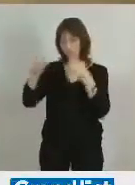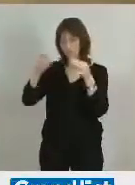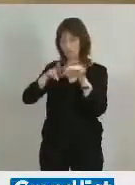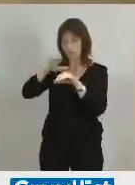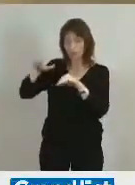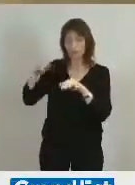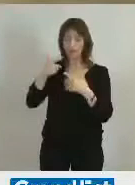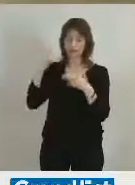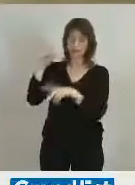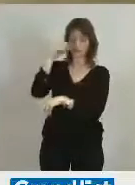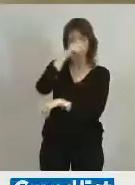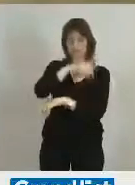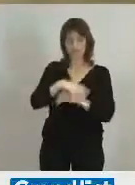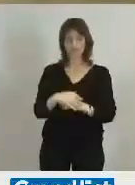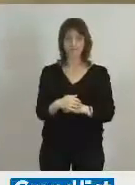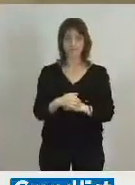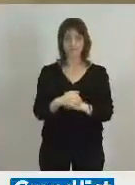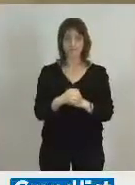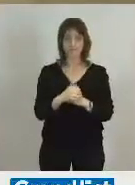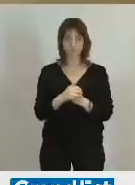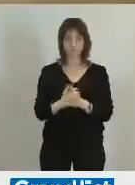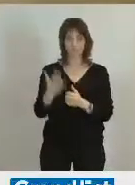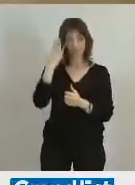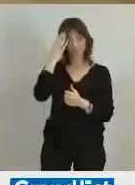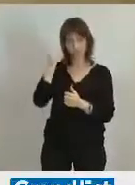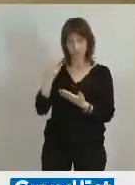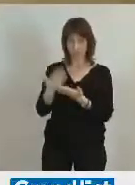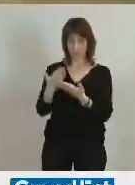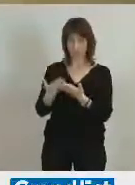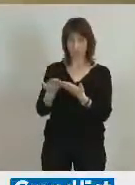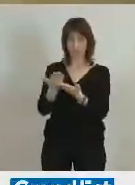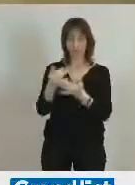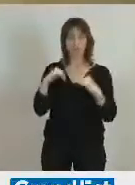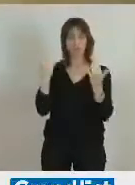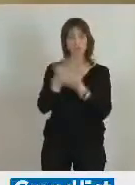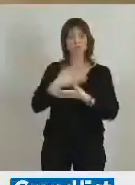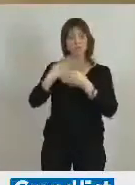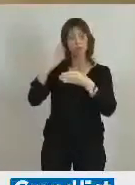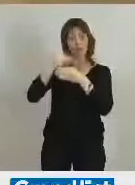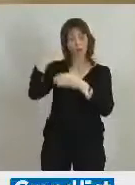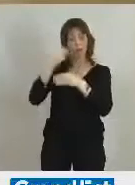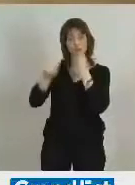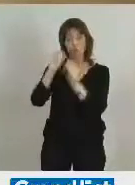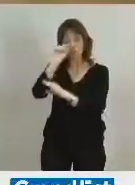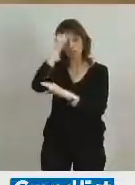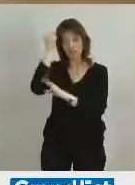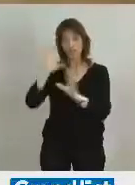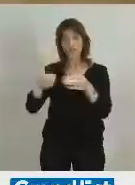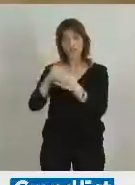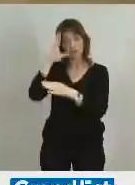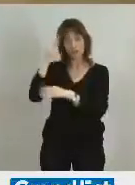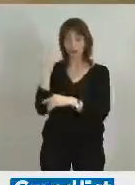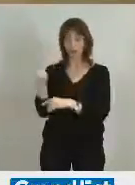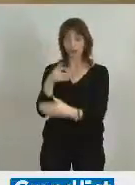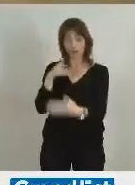importantes. C'est à cette question que sont confrontés les apprentis et les stagiaires de la formation professionnelle, d'autant qu'ils